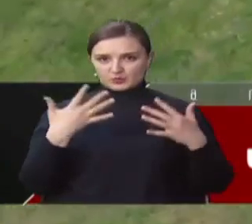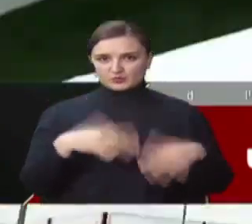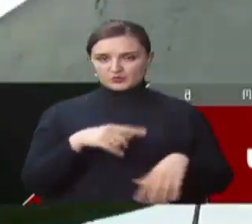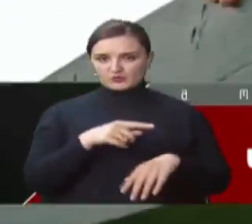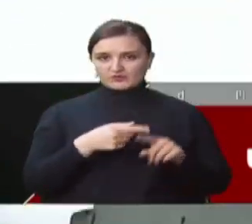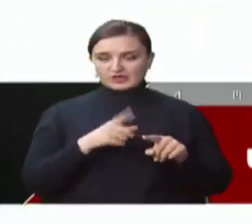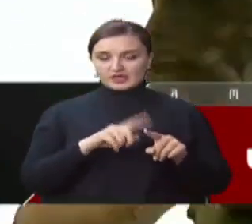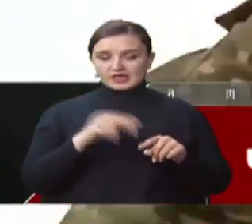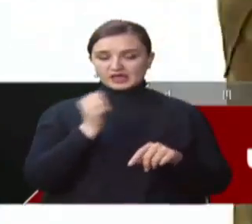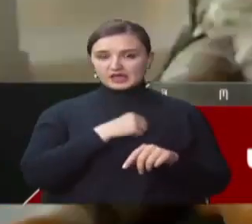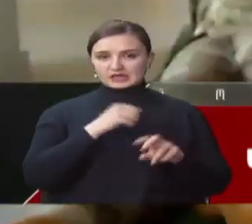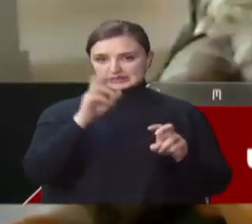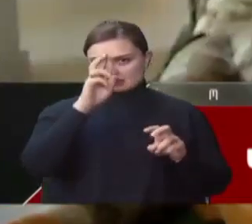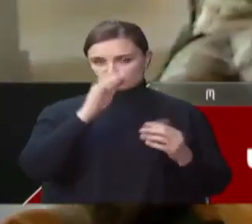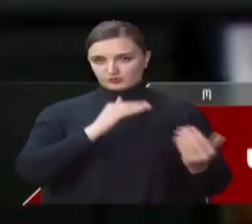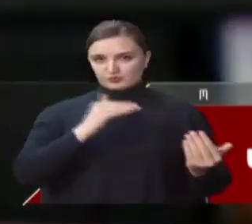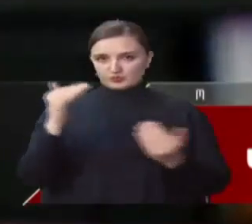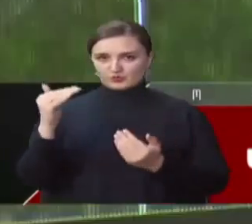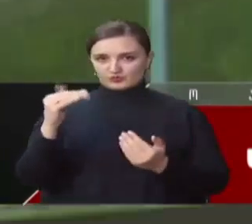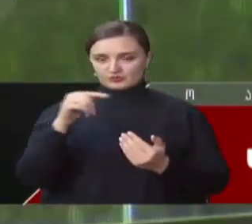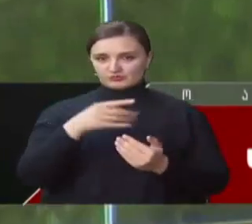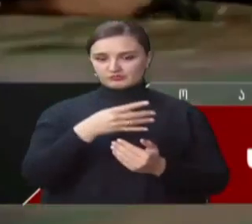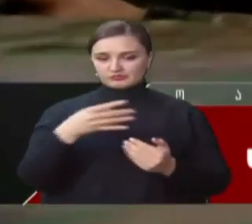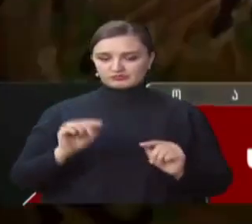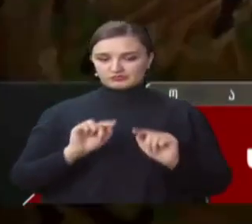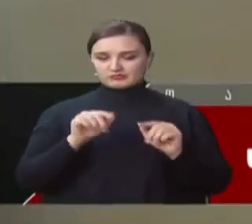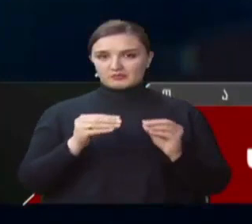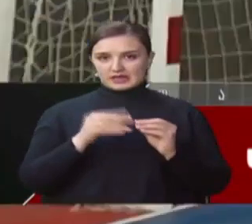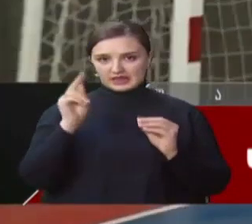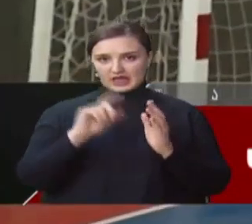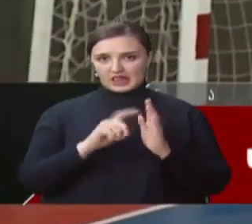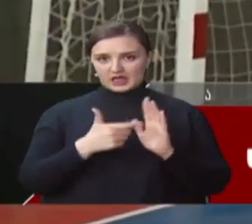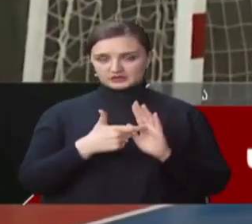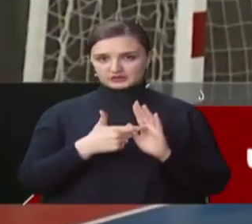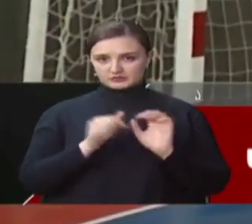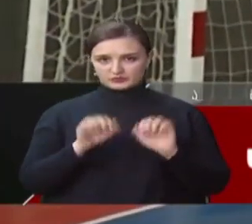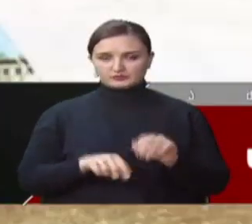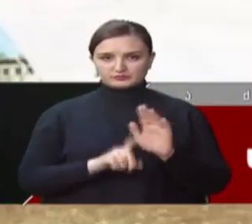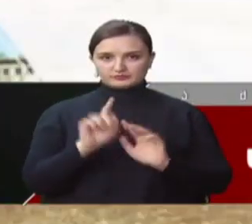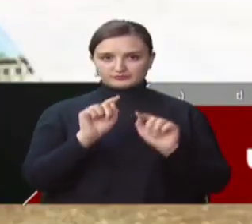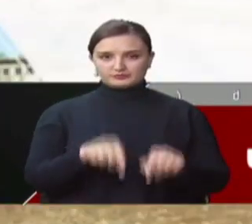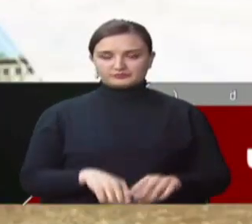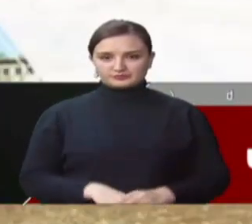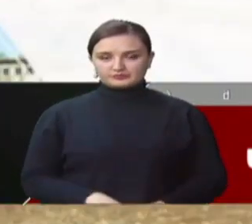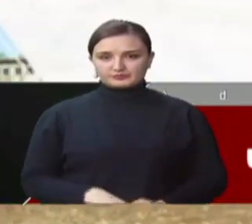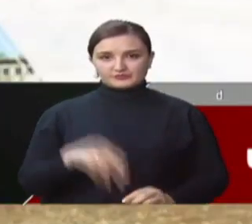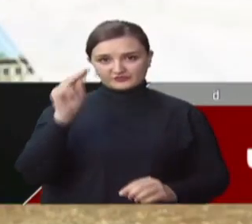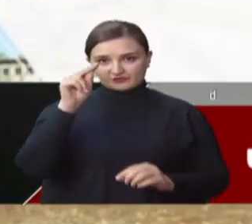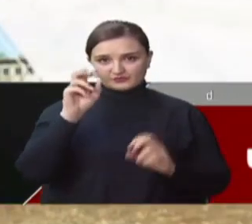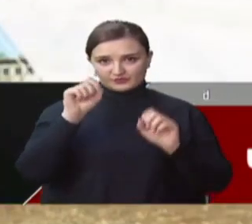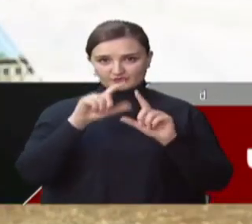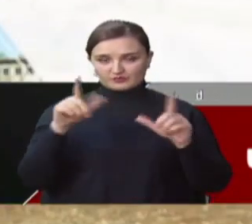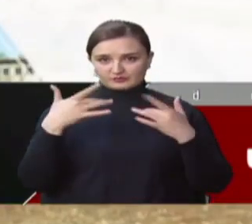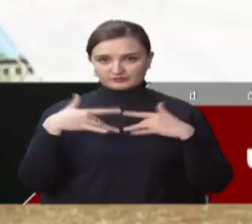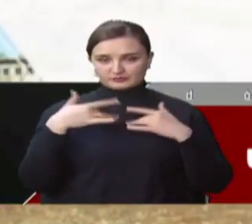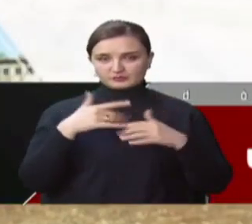სამხედრო ლიცეუმი ეს არის სახელმწიფო დაწესებულება, რომელშიც მოხვედრა მეათე კლასიდან არის შესაძლებელი. ლიცეუმის კურსდამთავრებულები ყოველთვის გამოირჩევიან